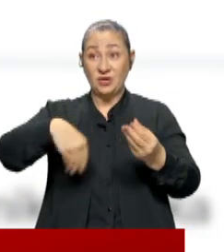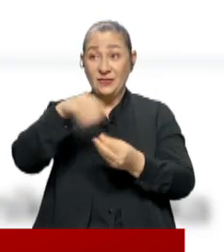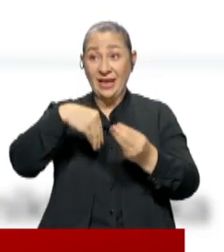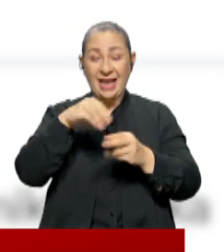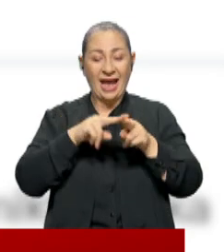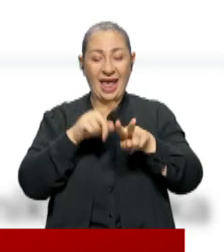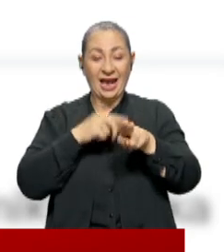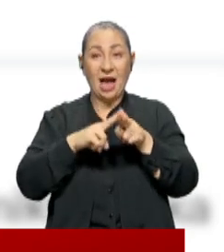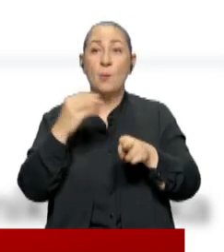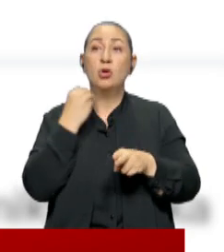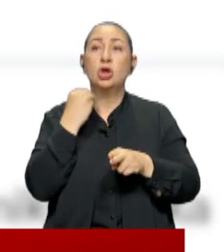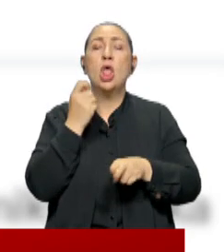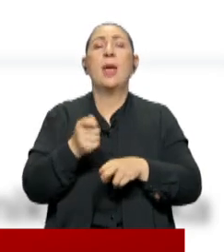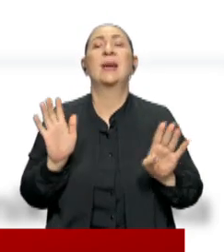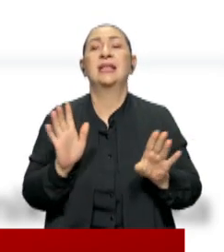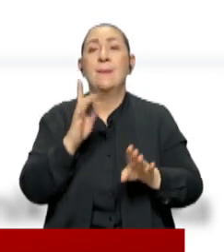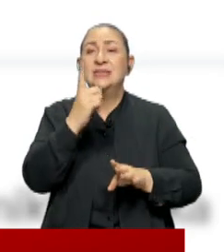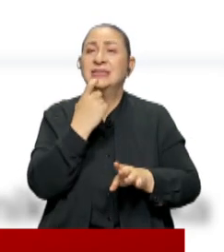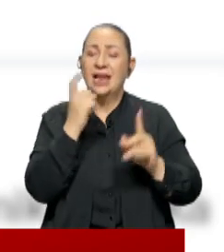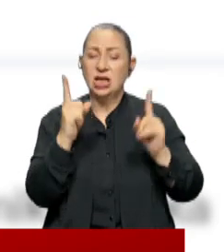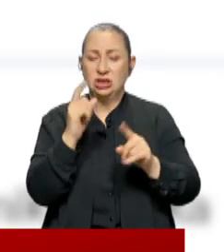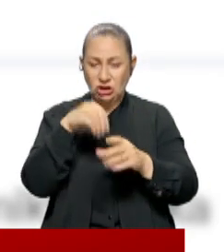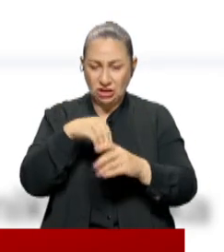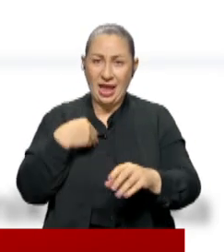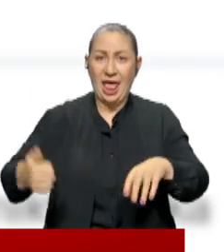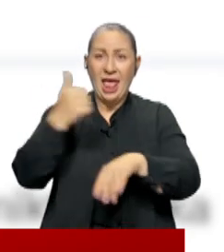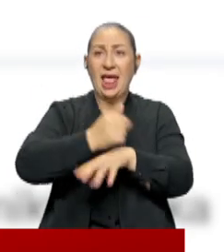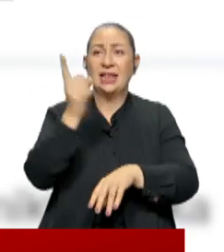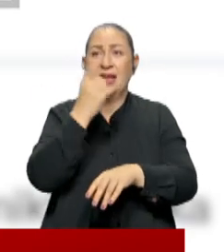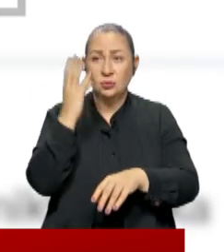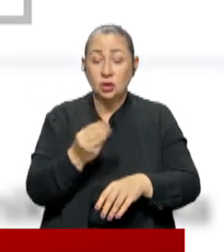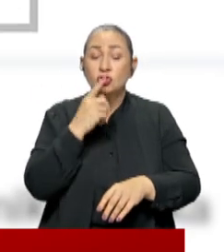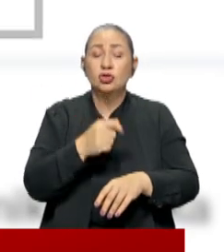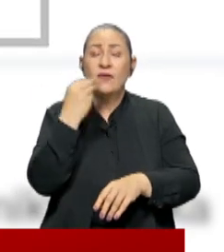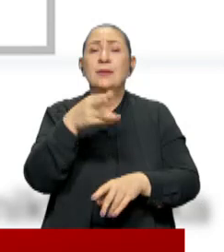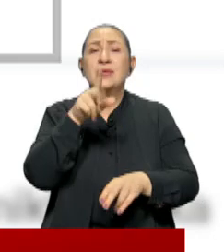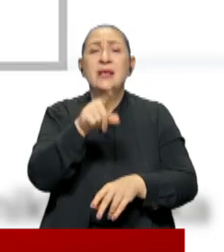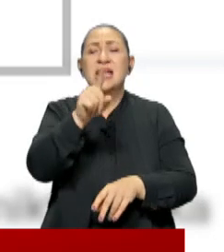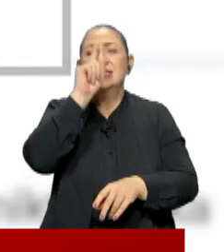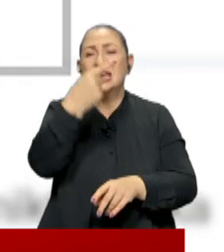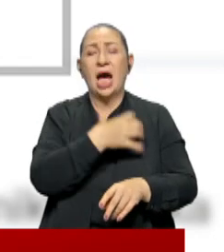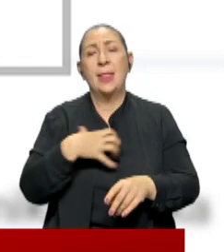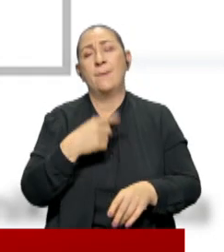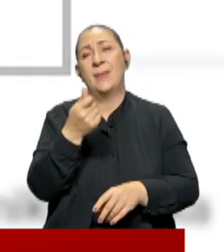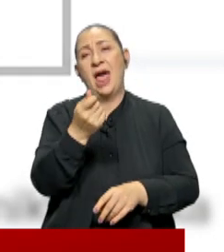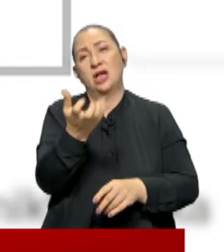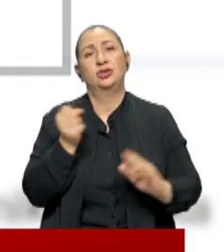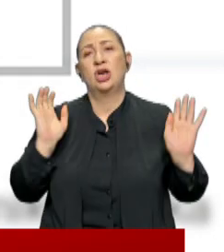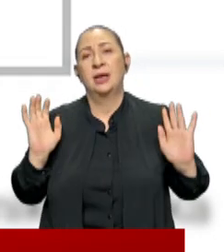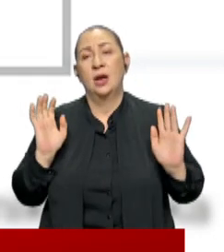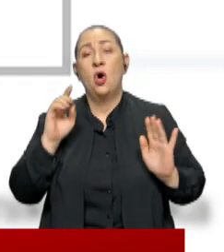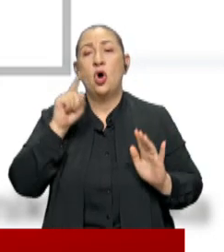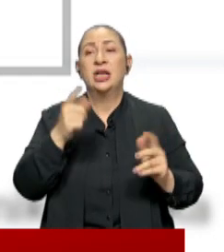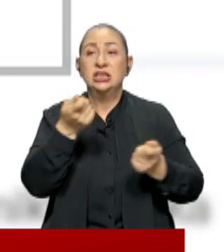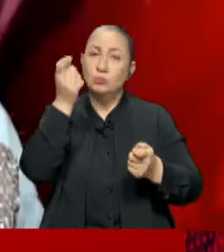Faizli KYK borçlarını ödemeyin. Bir sene içinde iktidara geliyoruz. Sözünü verdiğim gibi sizden sadece ana para talep edilecek. O